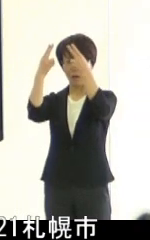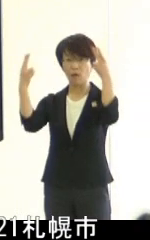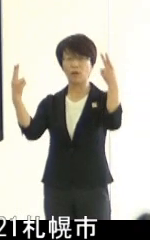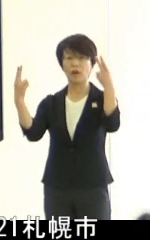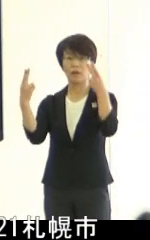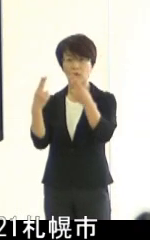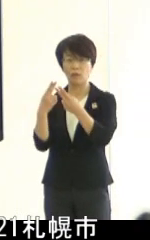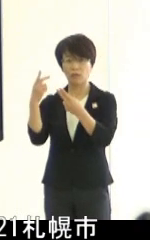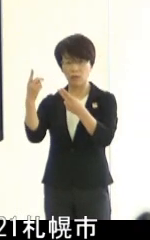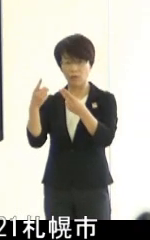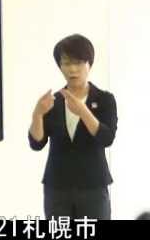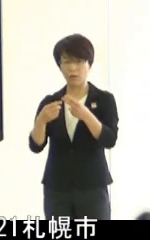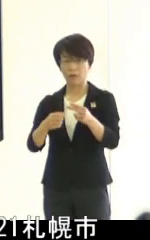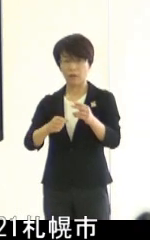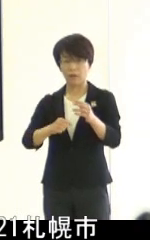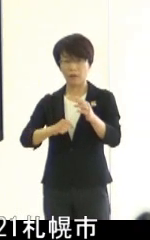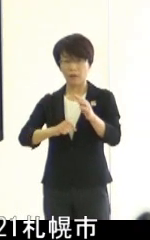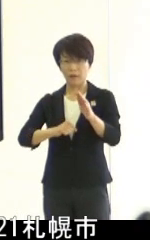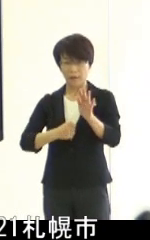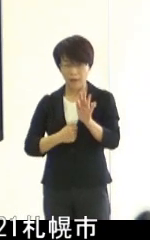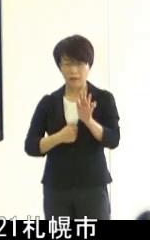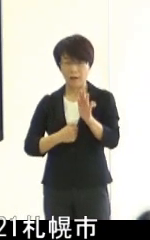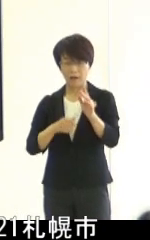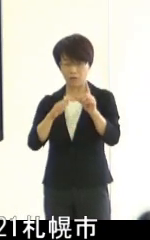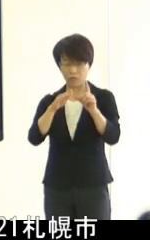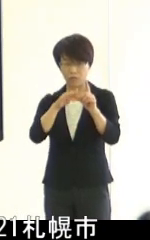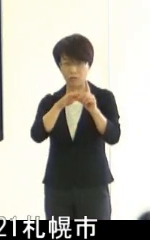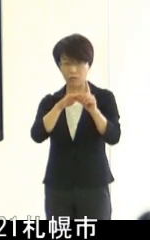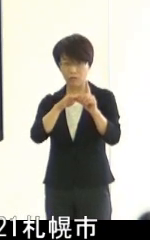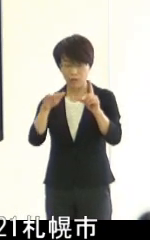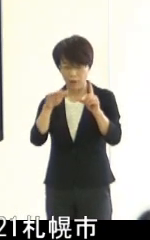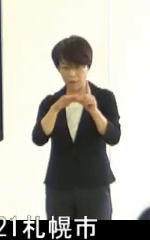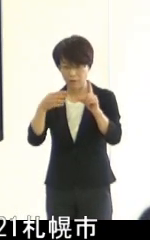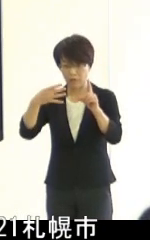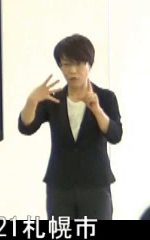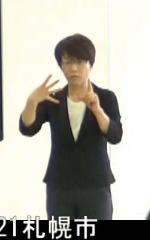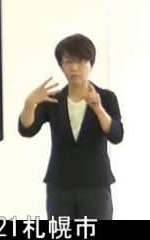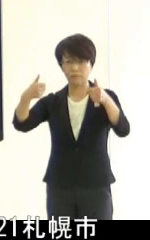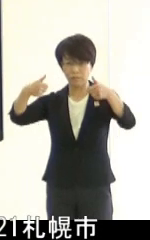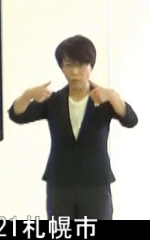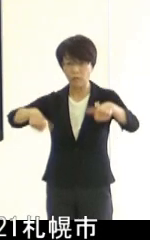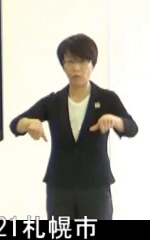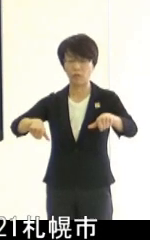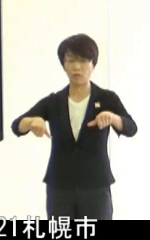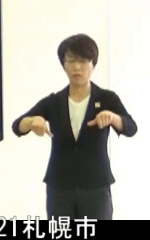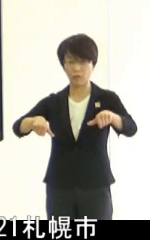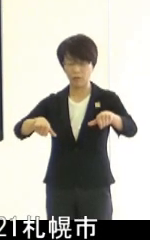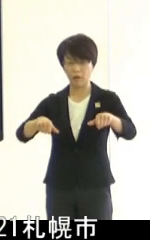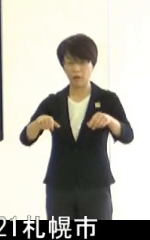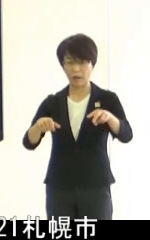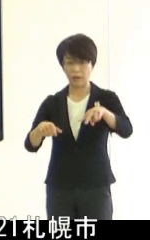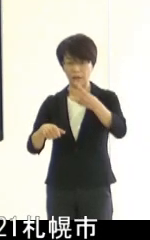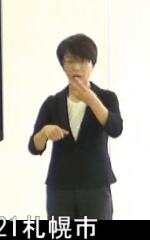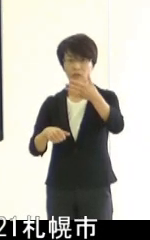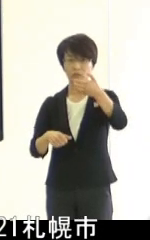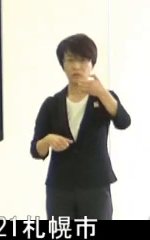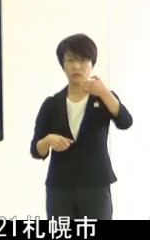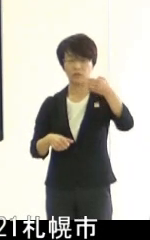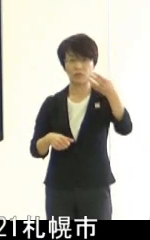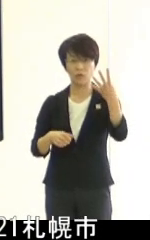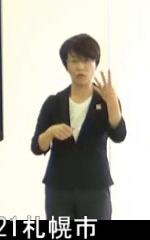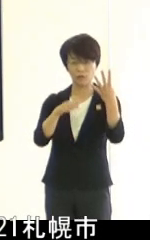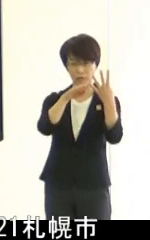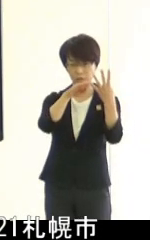境界ステージの4相当となります294人を超え